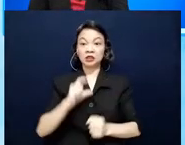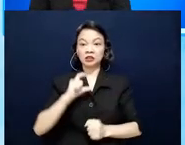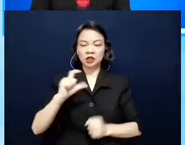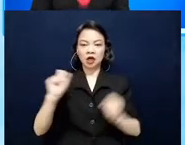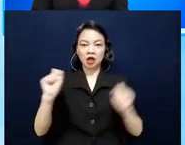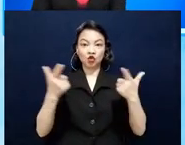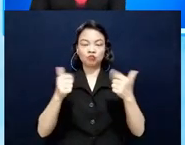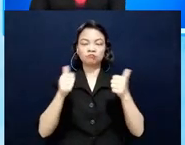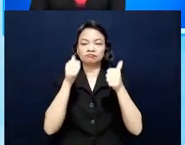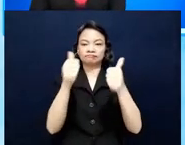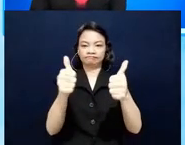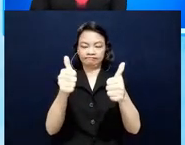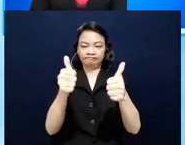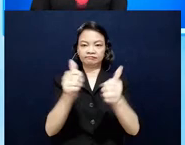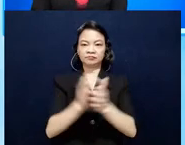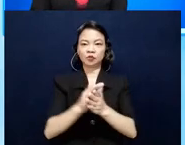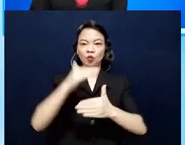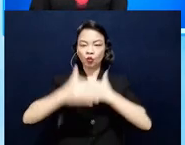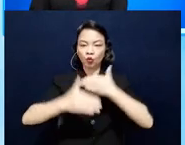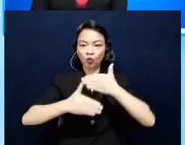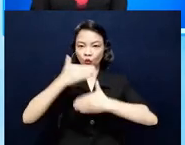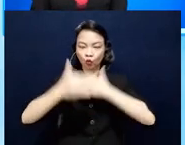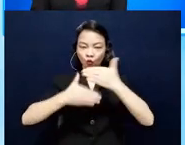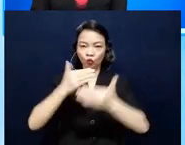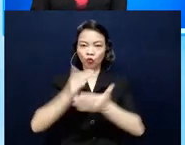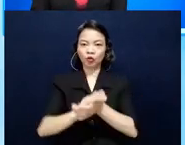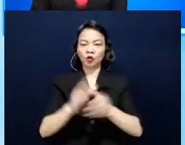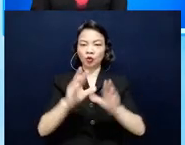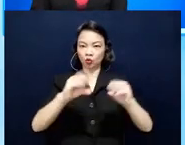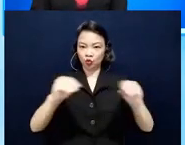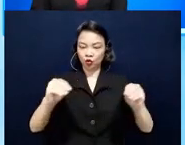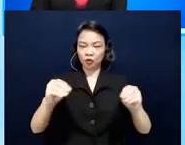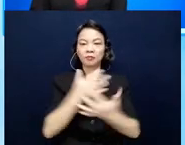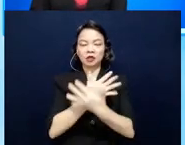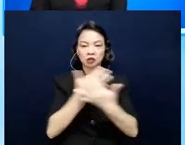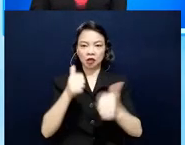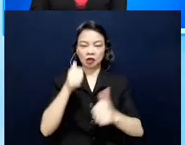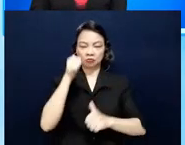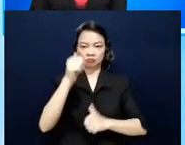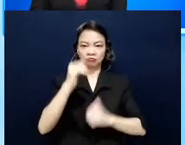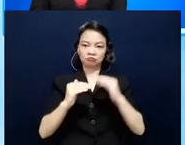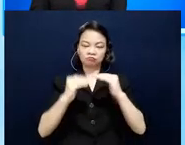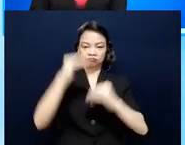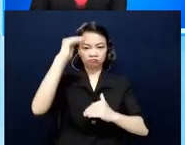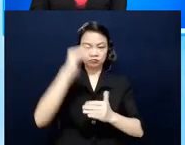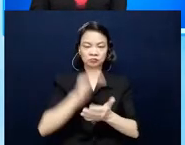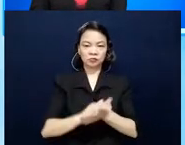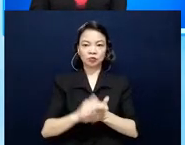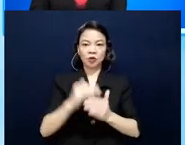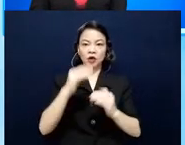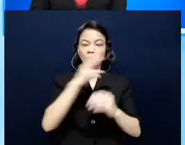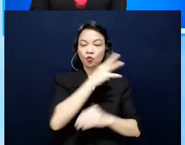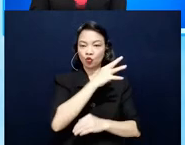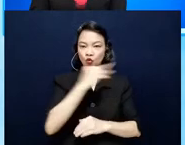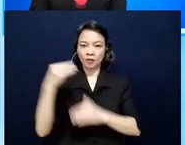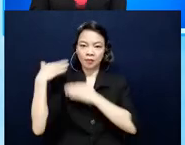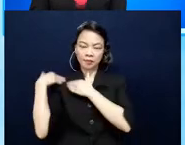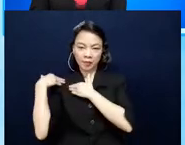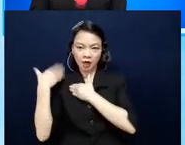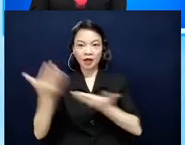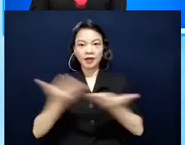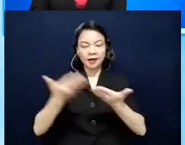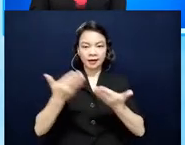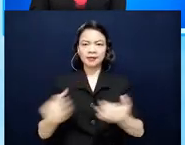guna meningkatkan produktivitas penduduk dan juga menurunkan beban pembiayaan pelayanan kesehatan